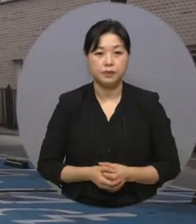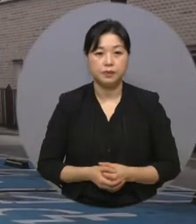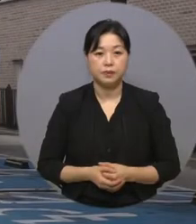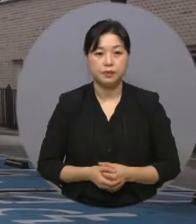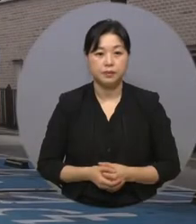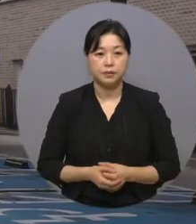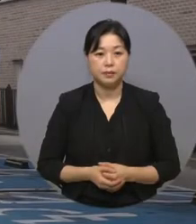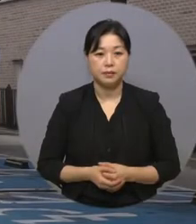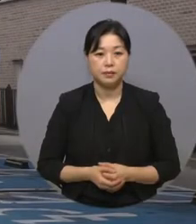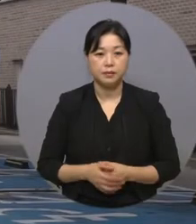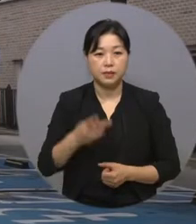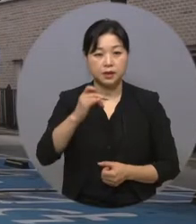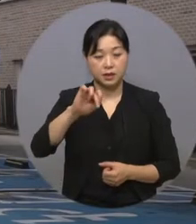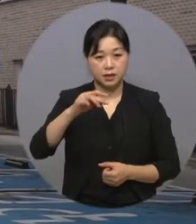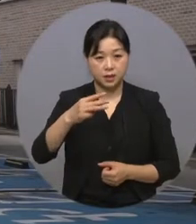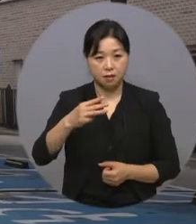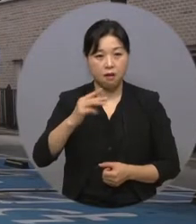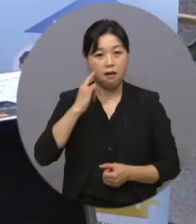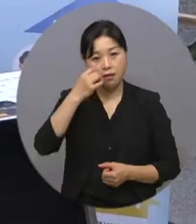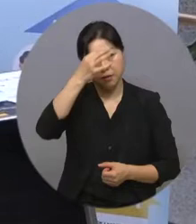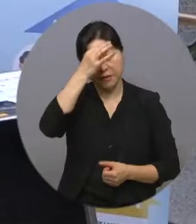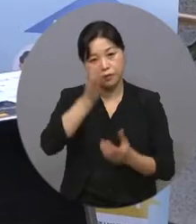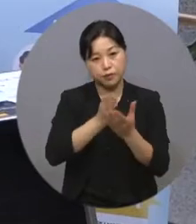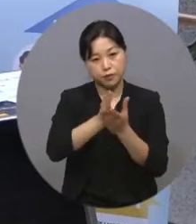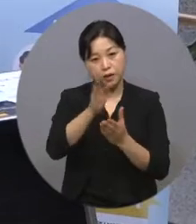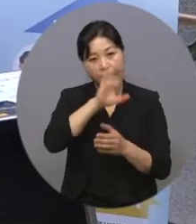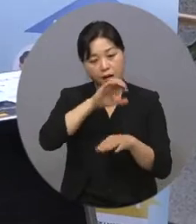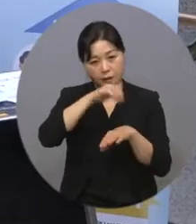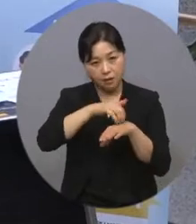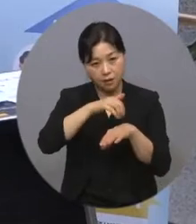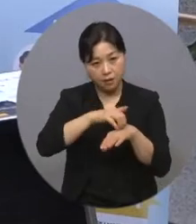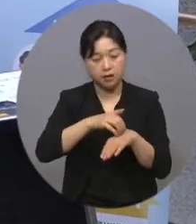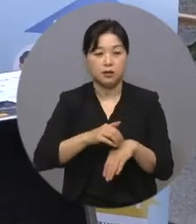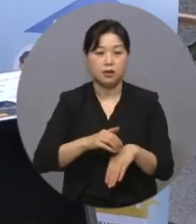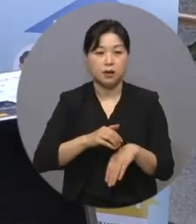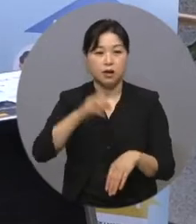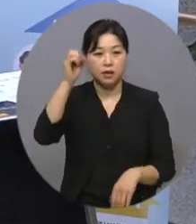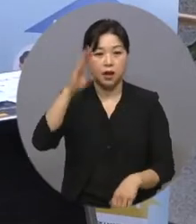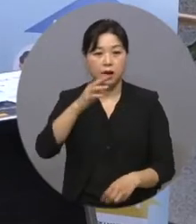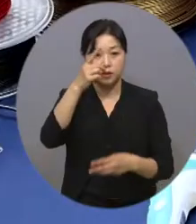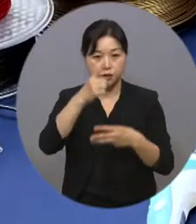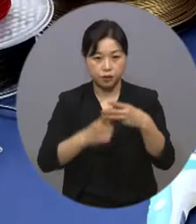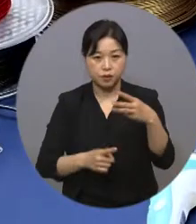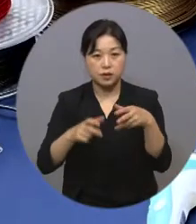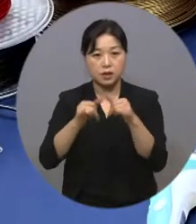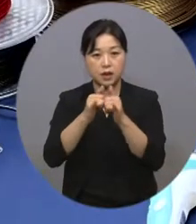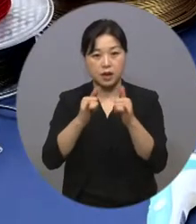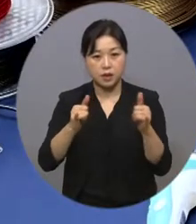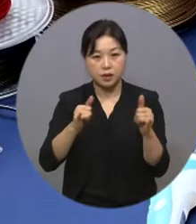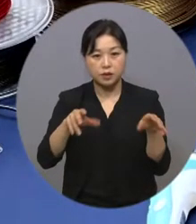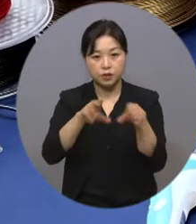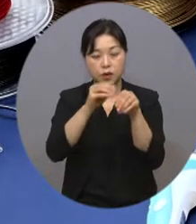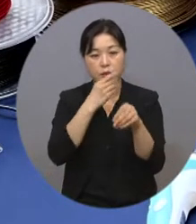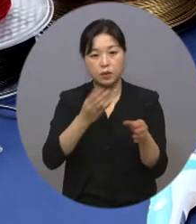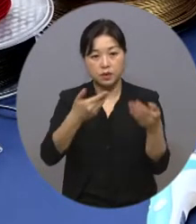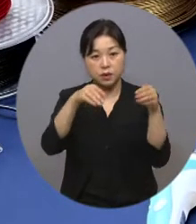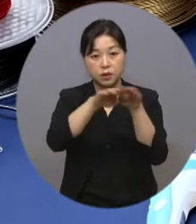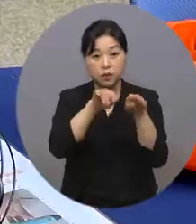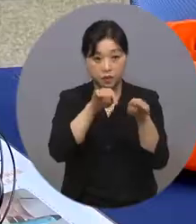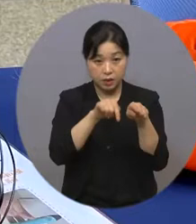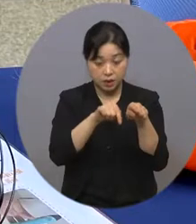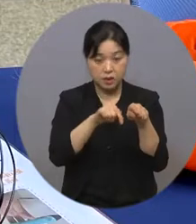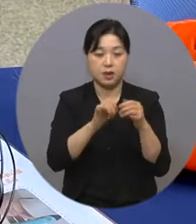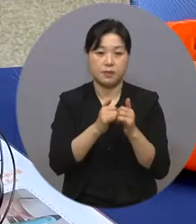4세대 디지털 아트 분야 재능을 연마해온 양주시 장애인 종합복지관 이용인들이 이번엔 다른